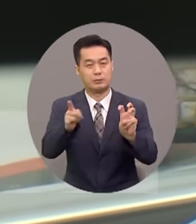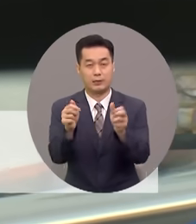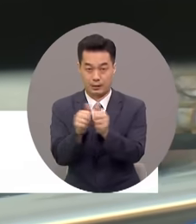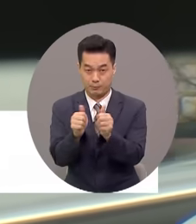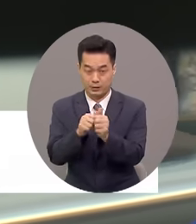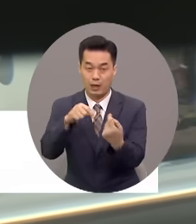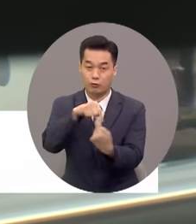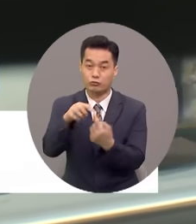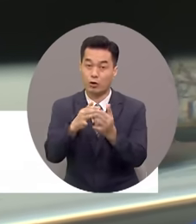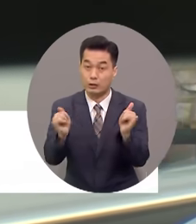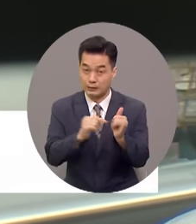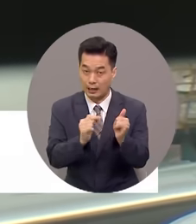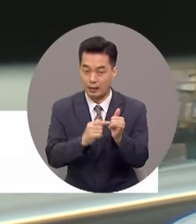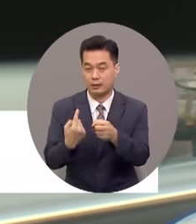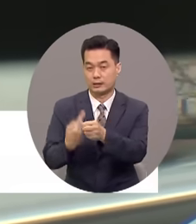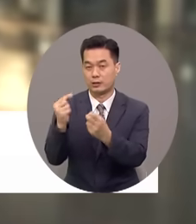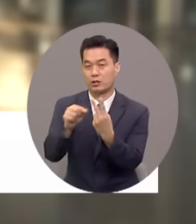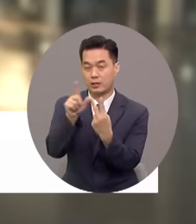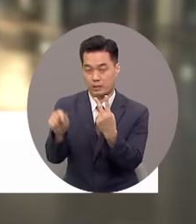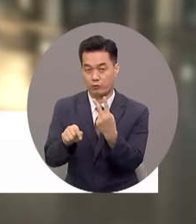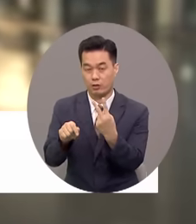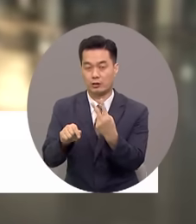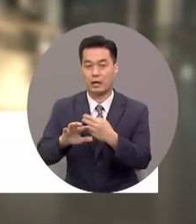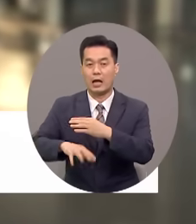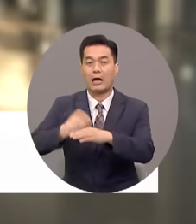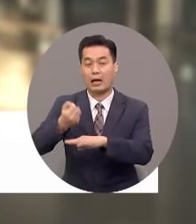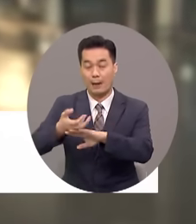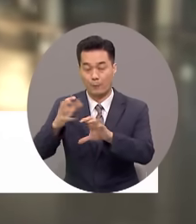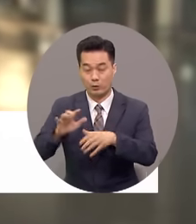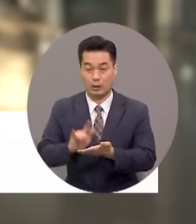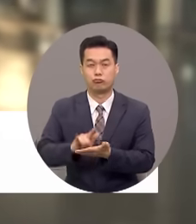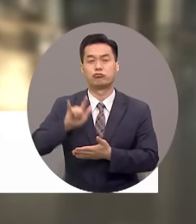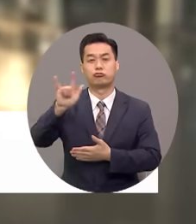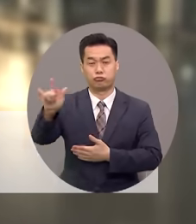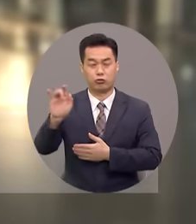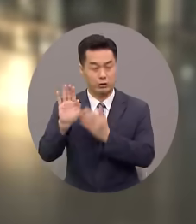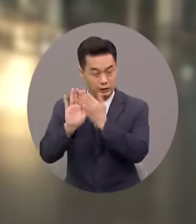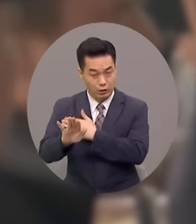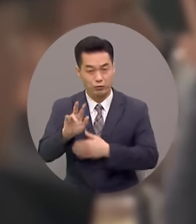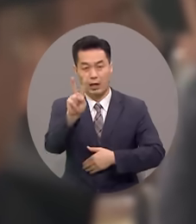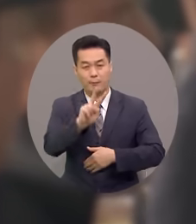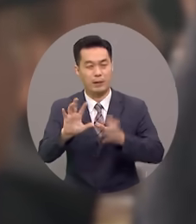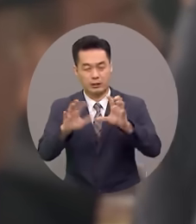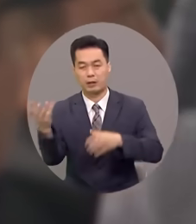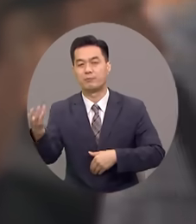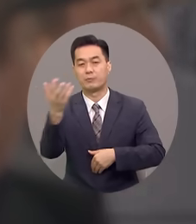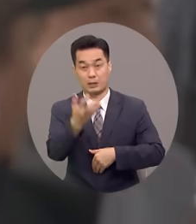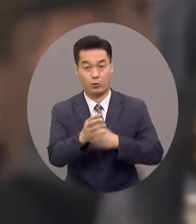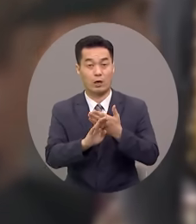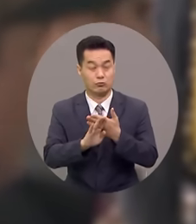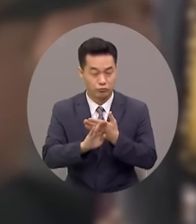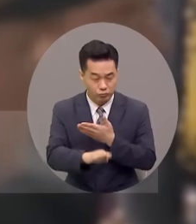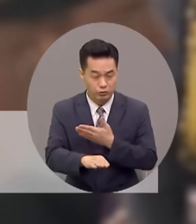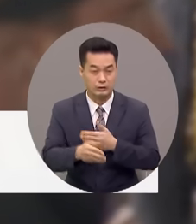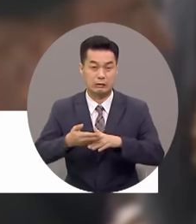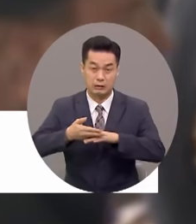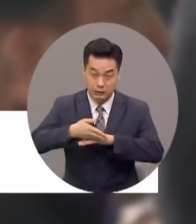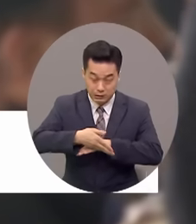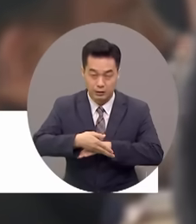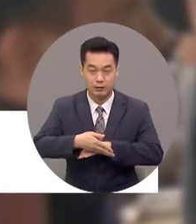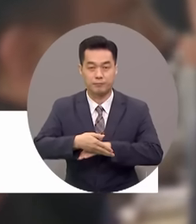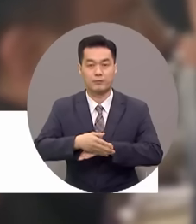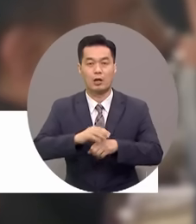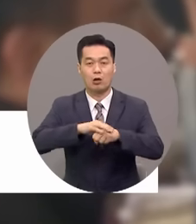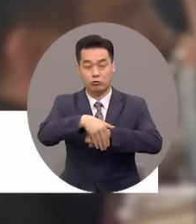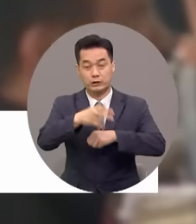30대남성으로확인된해당통신사는 지난2월캄보디아로출국했다가 베트남으로거처를옮겼습니다.경찰은 인터폴적색